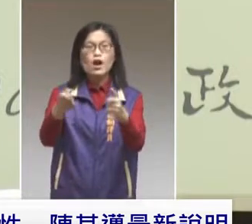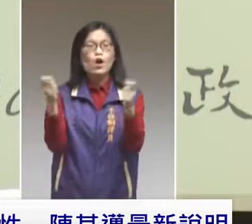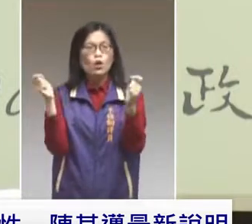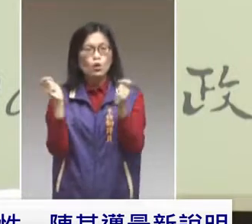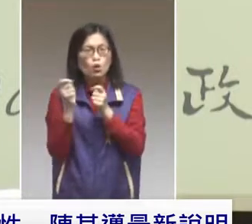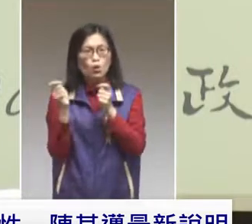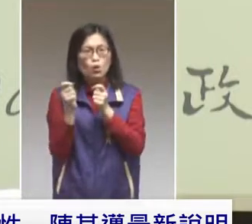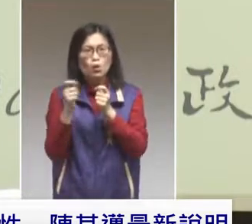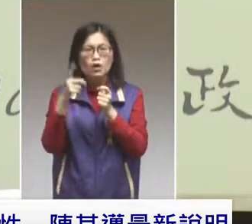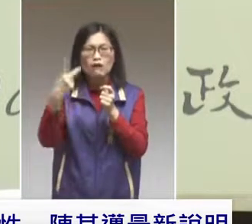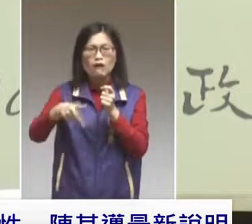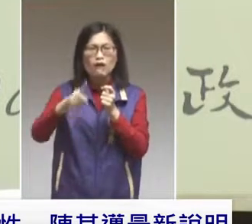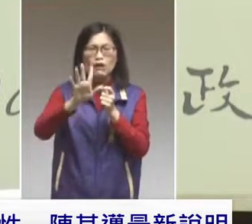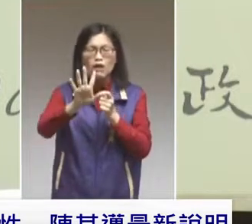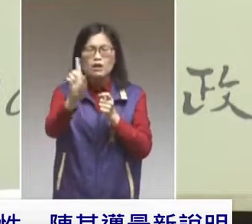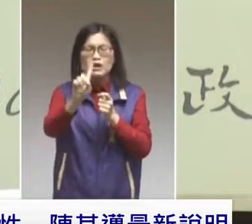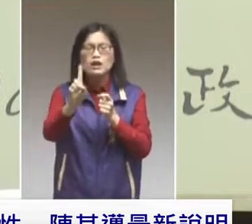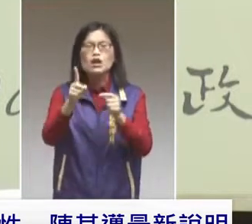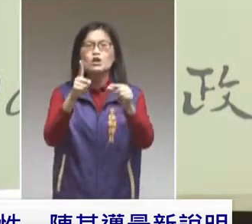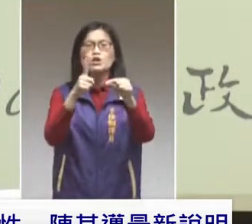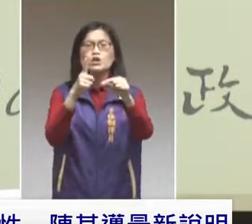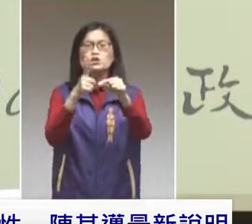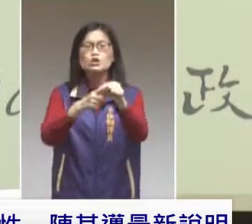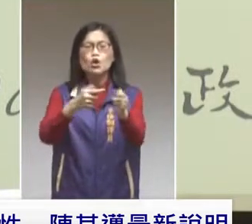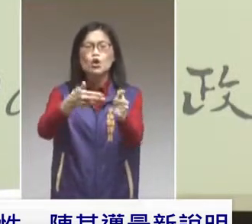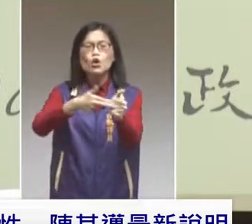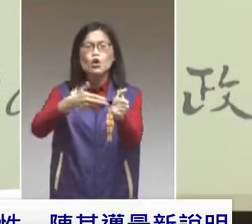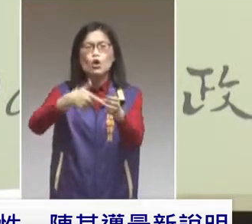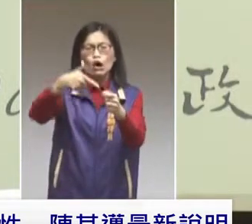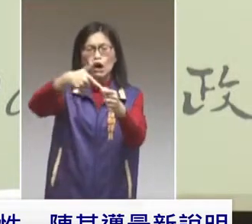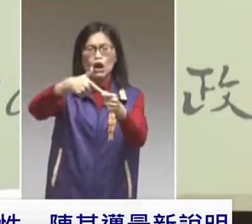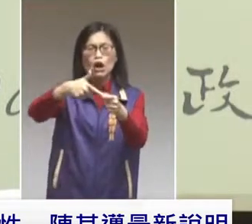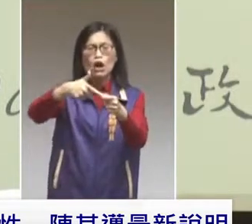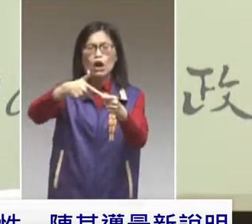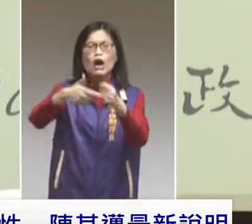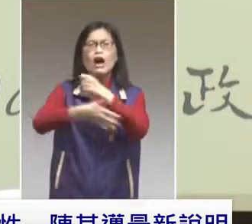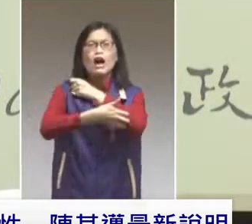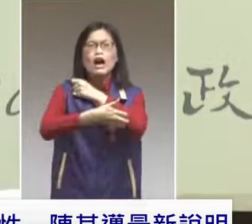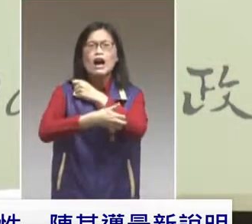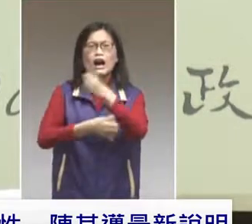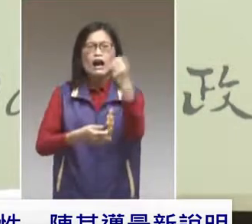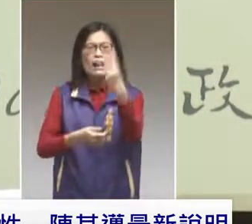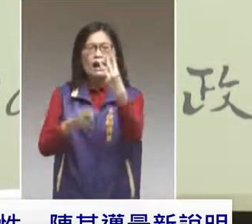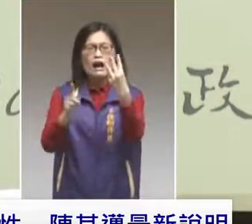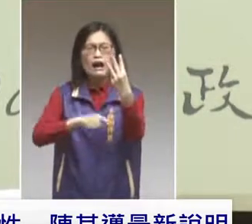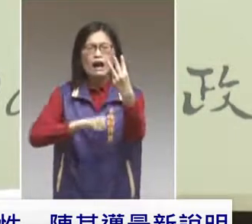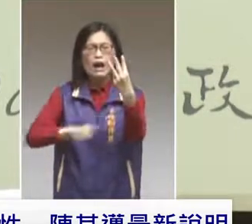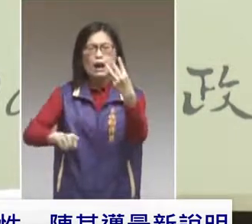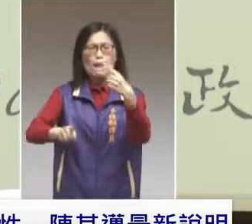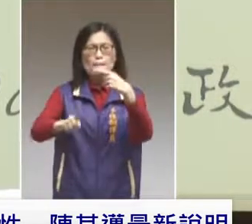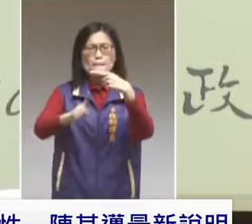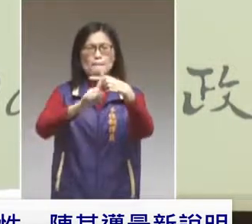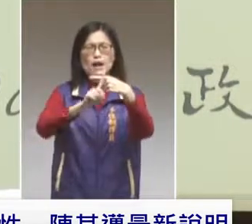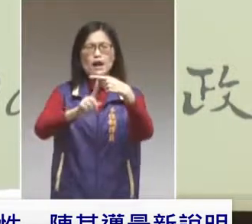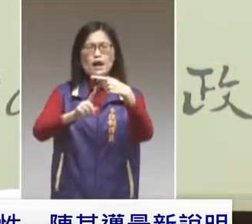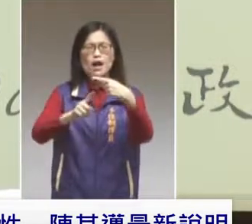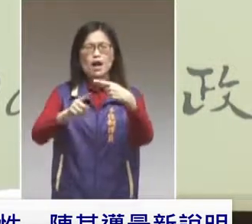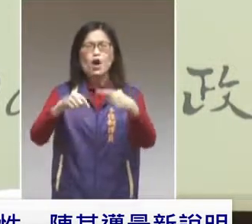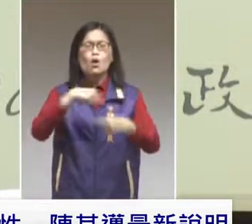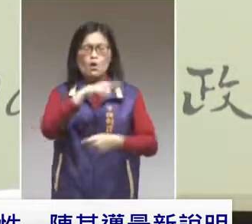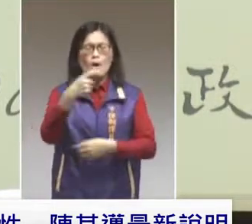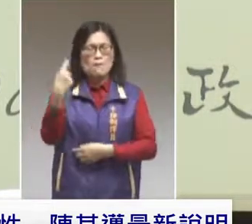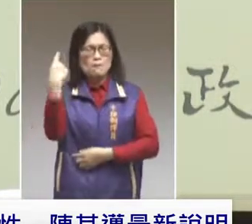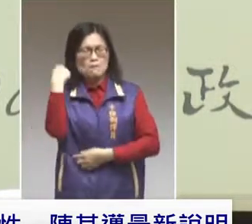单。那当然最近有包括中油的我们3位的员工的染